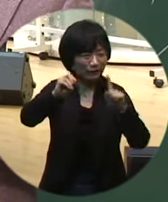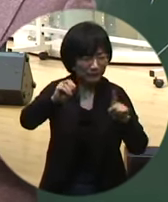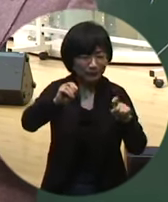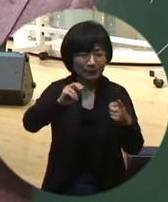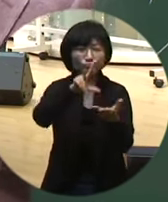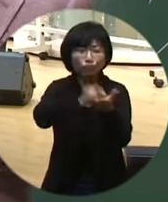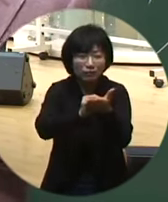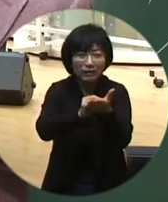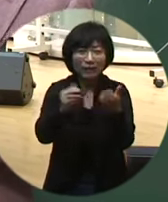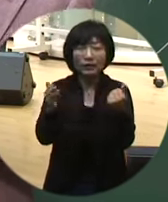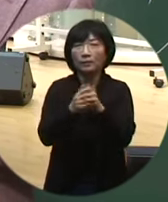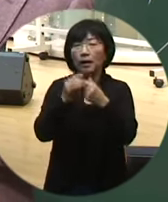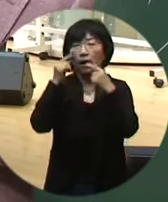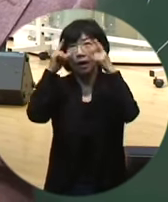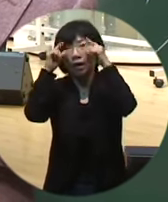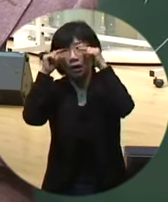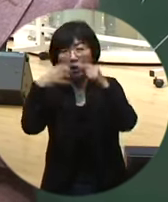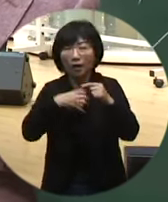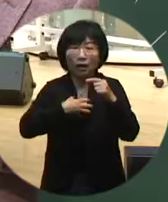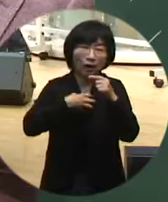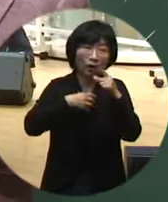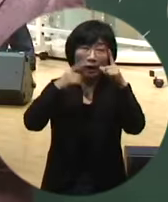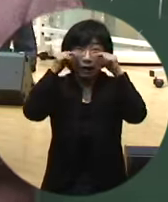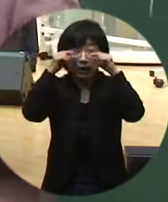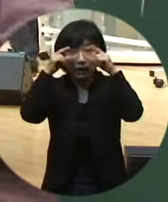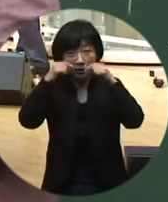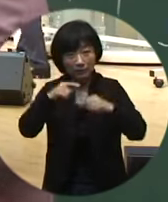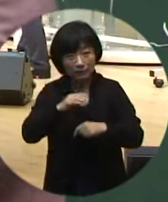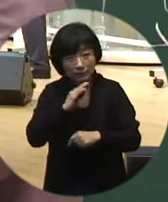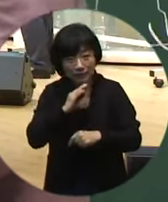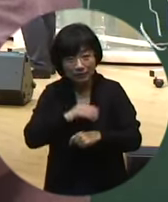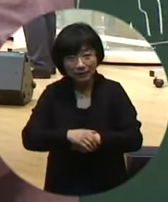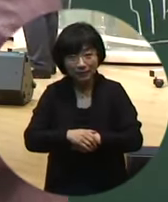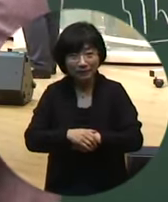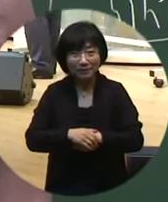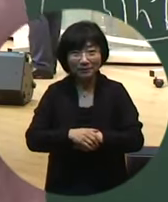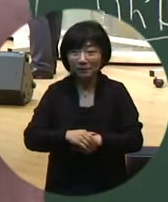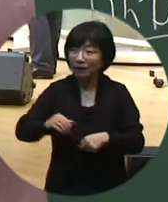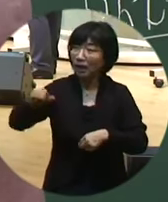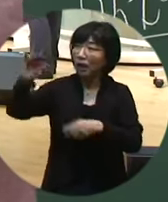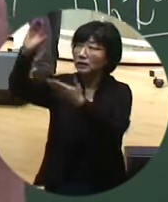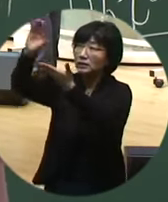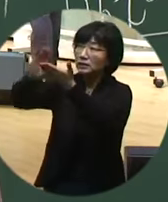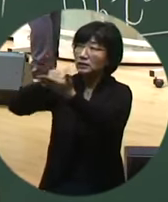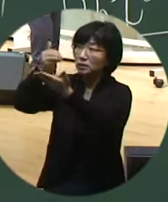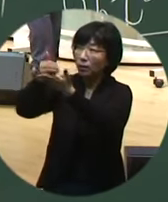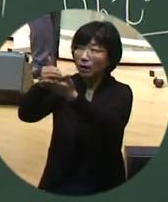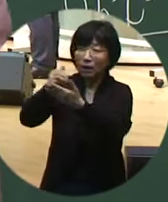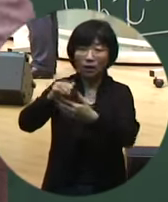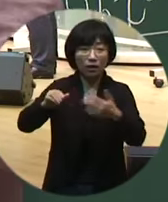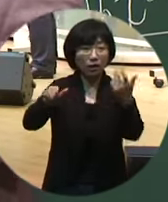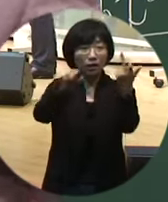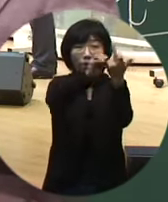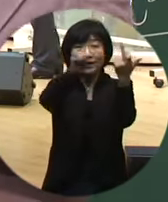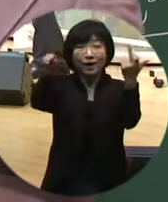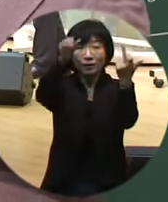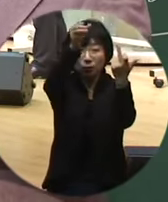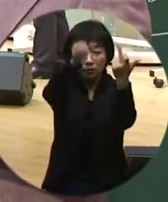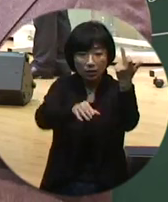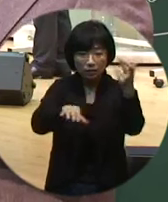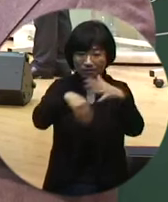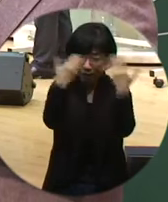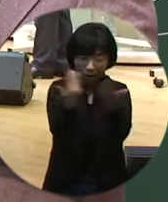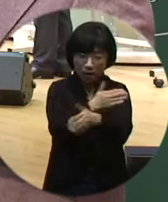11. 그것 놓고 우리가 잠 설치잖아요. That's why we can't sleep at night. 그것은 그리스도께서 이 갈보리 산에서 끝냈다지 않습니까? But that